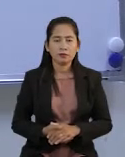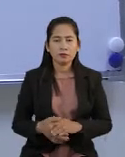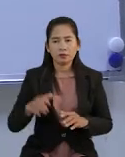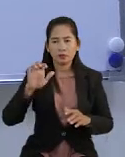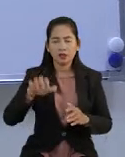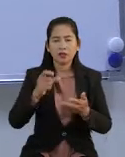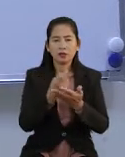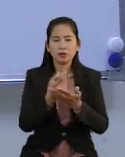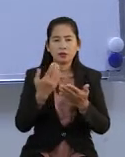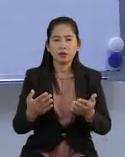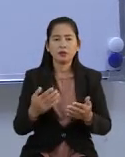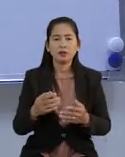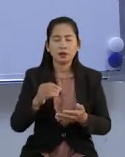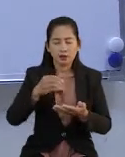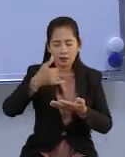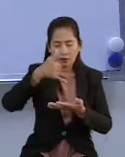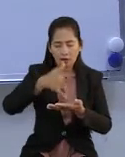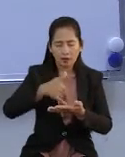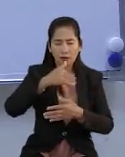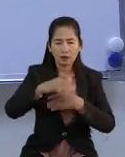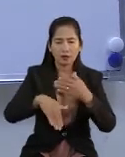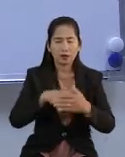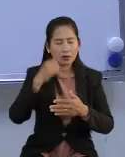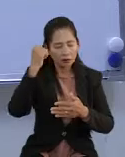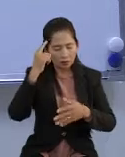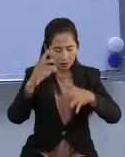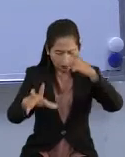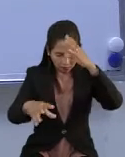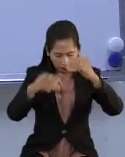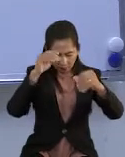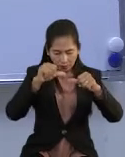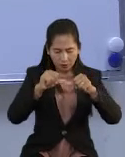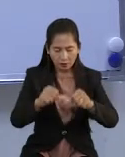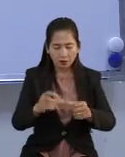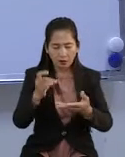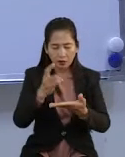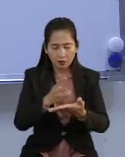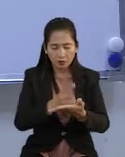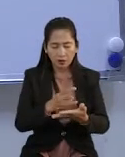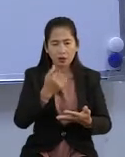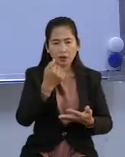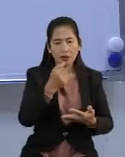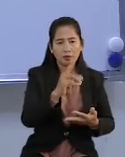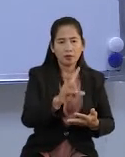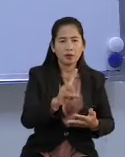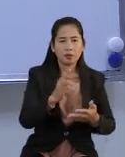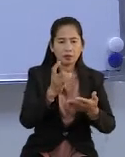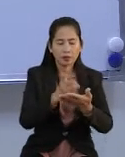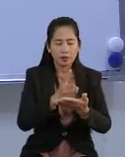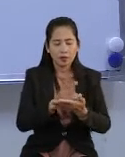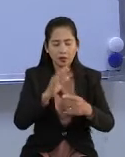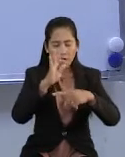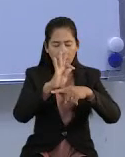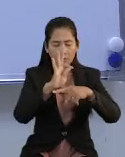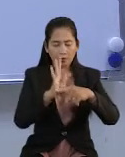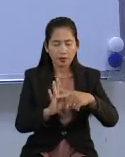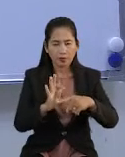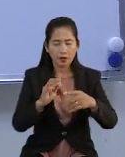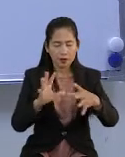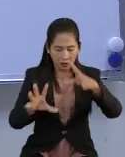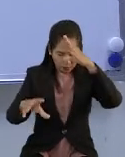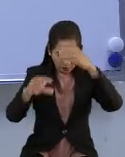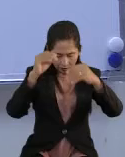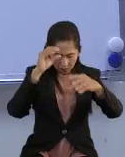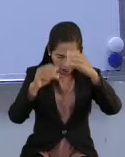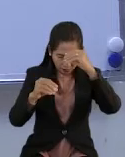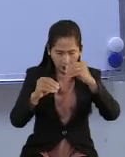chả được chứ nè ngày nay con tiếng học này đang sắp xa bản to nơi mê riêng tí phí rồi bỏ chướng cứ mê riêng phổ phía đại dương đang sắp xa